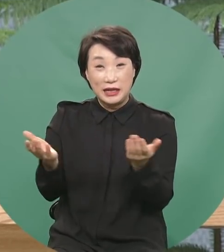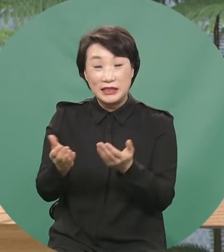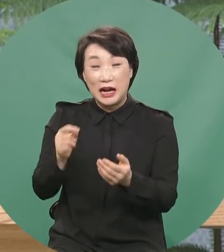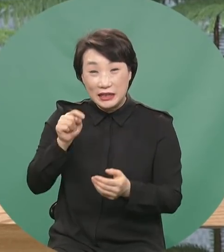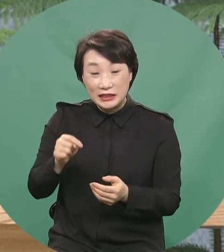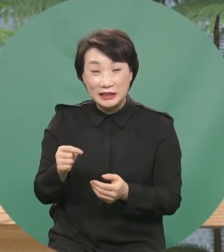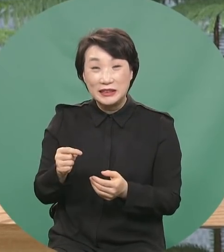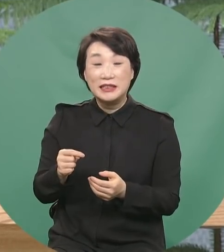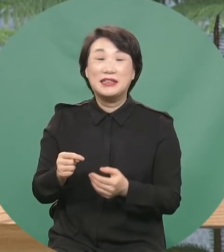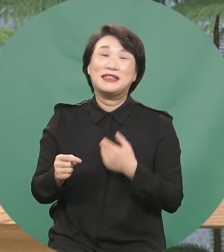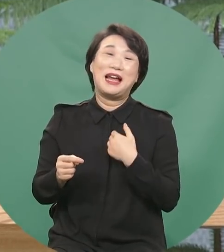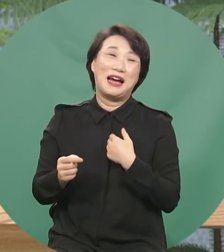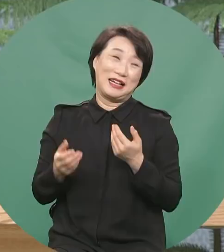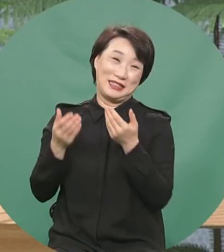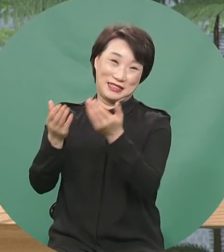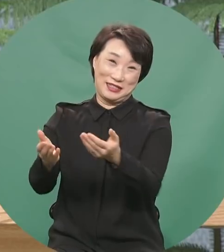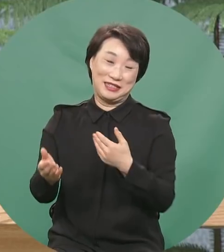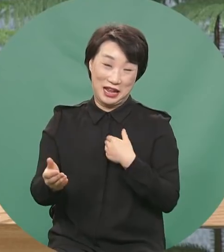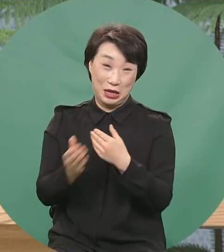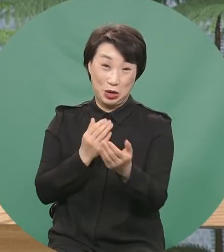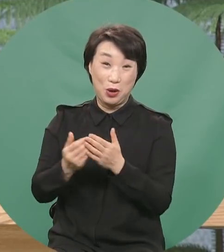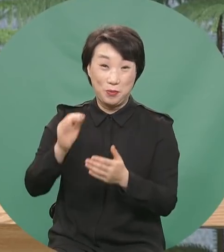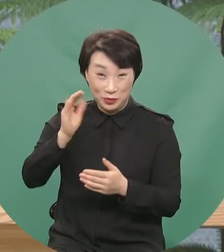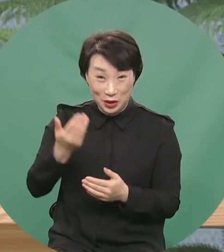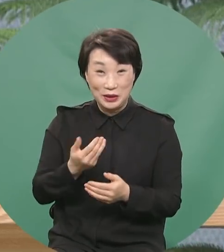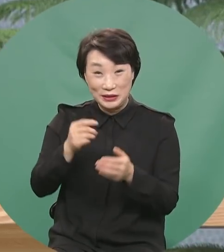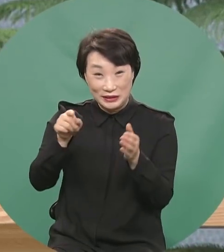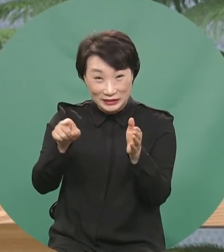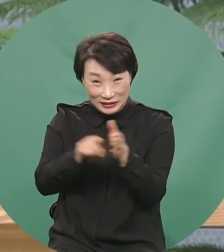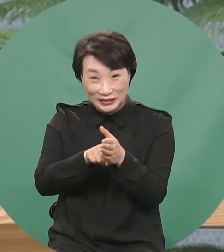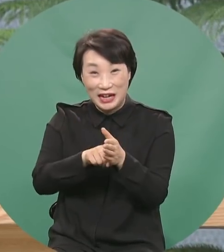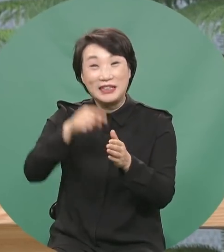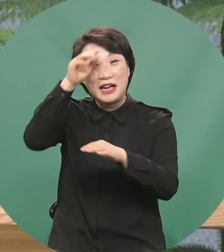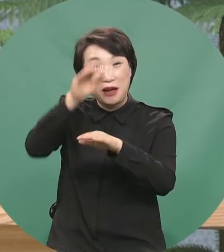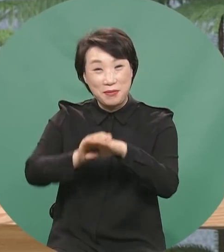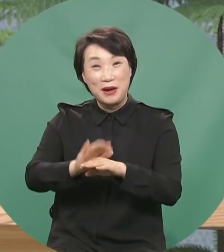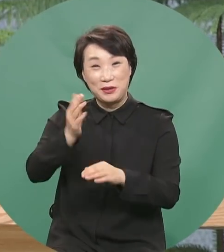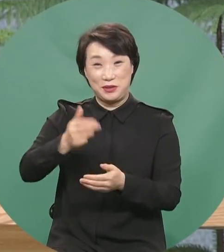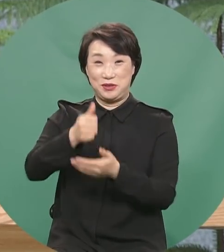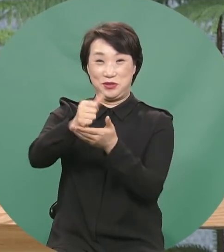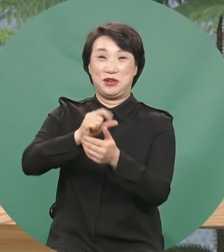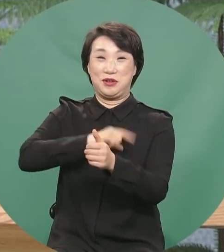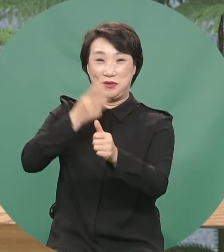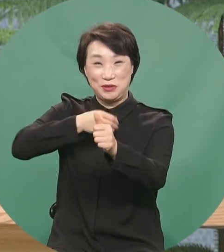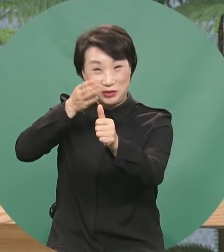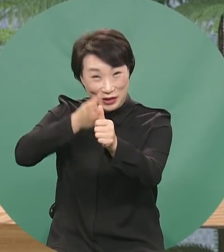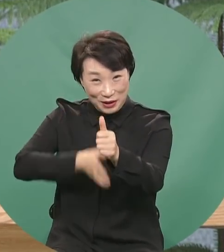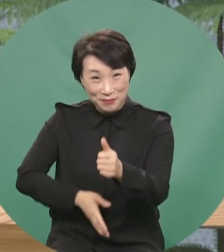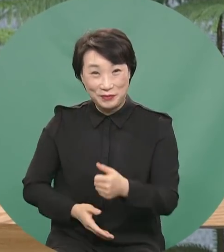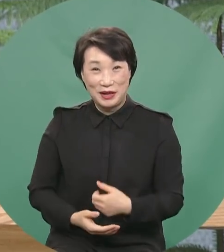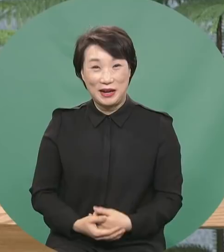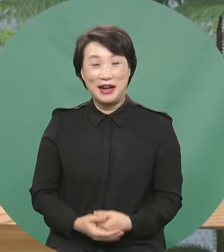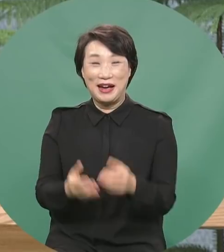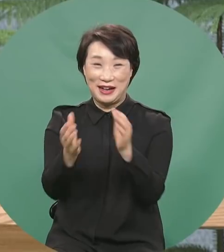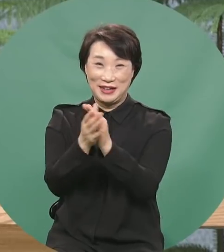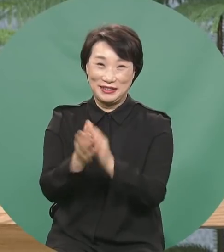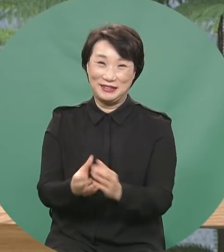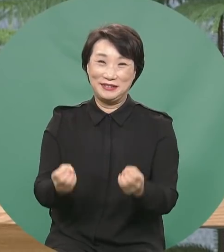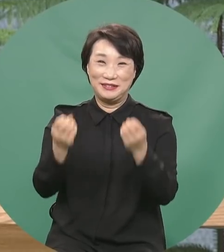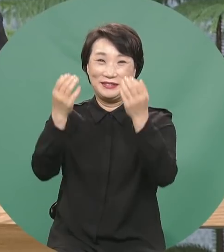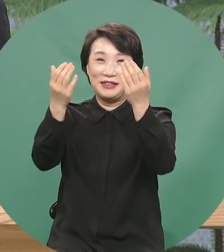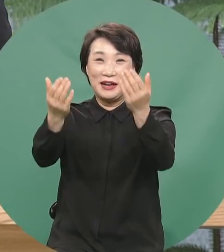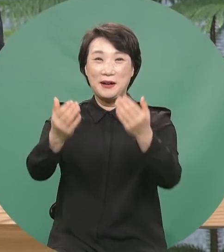일하시는 일거리가 되는 나의 경험된 신앙 예배가 되기를 주님의 이름으로 축원합니다.